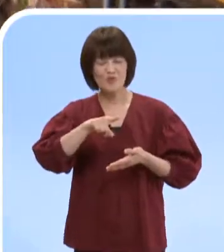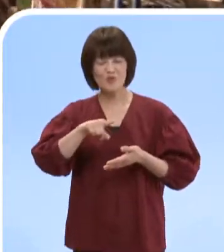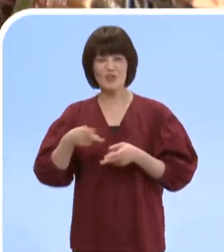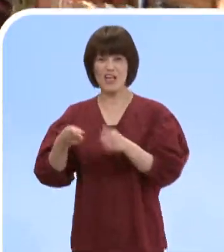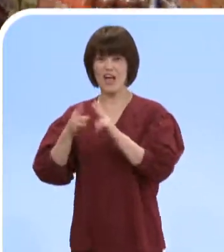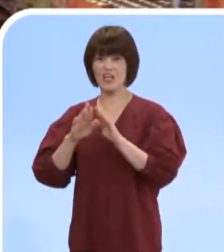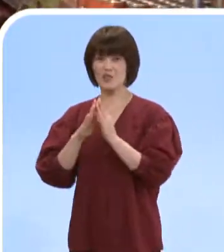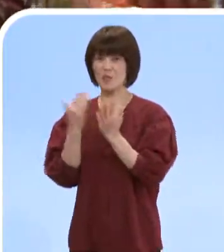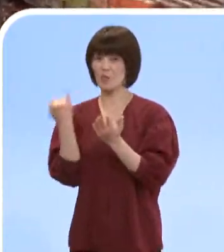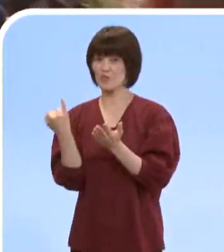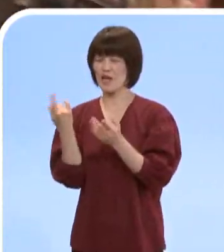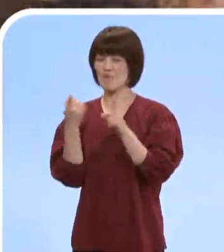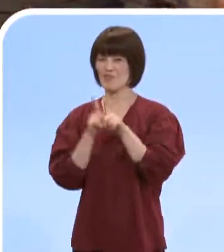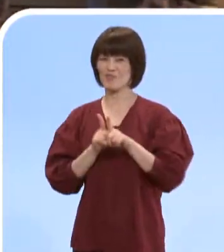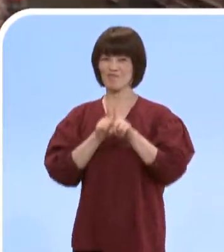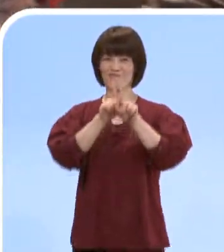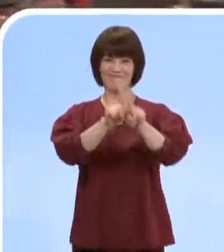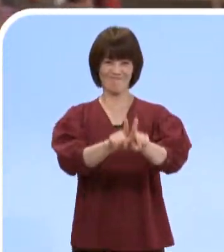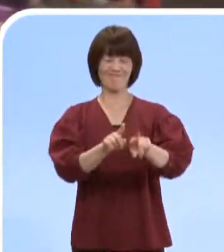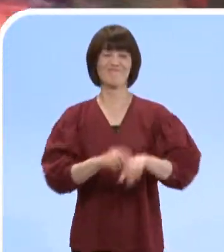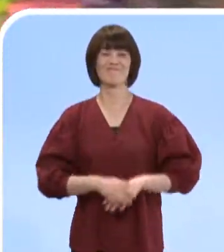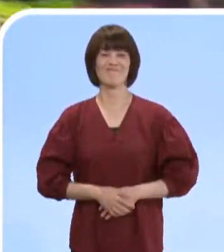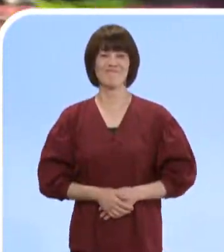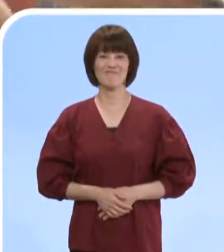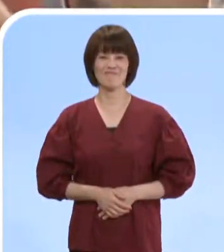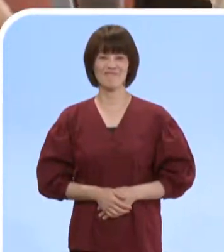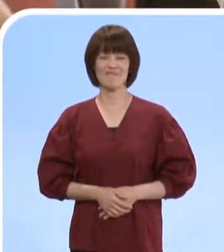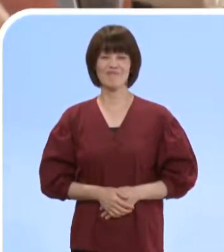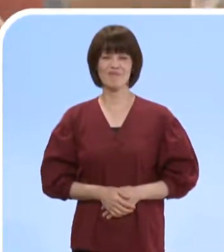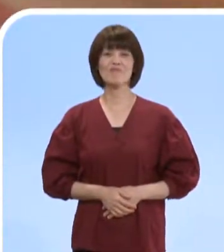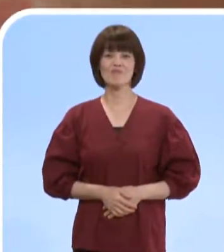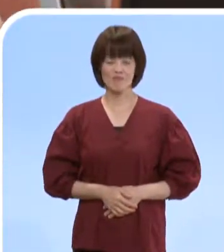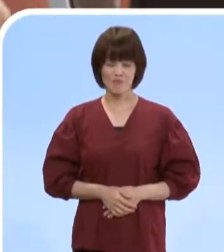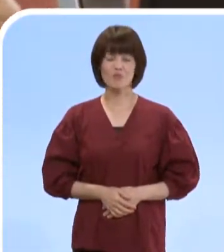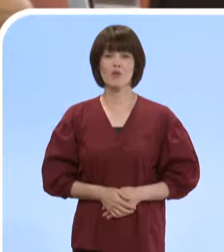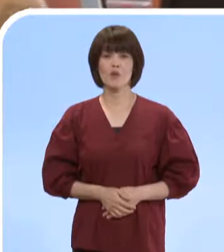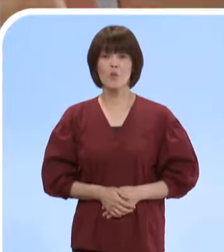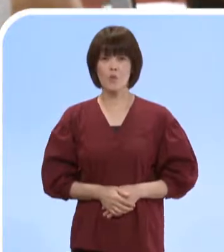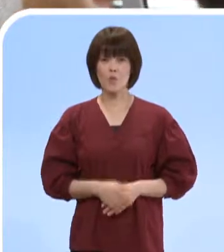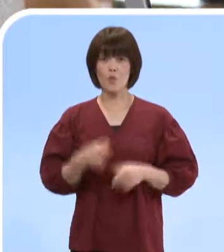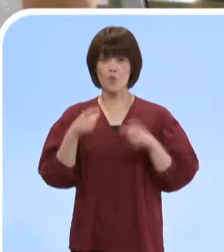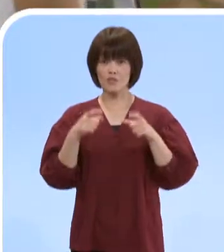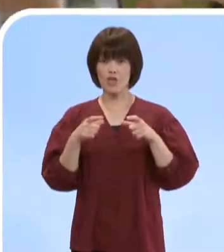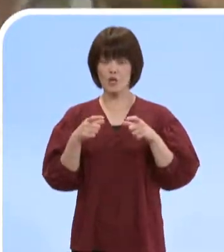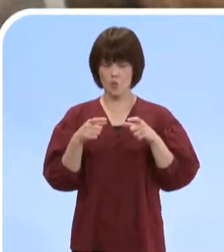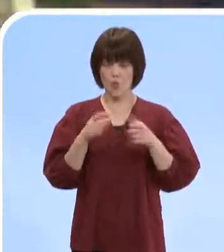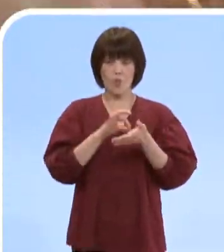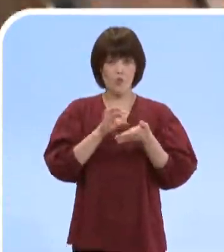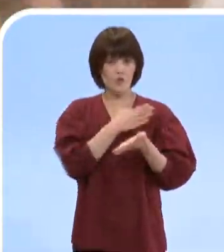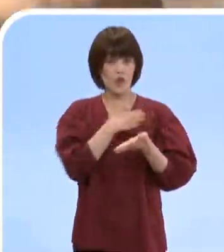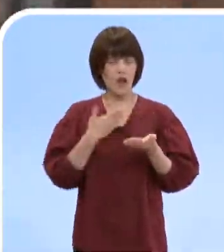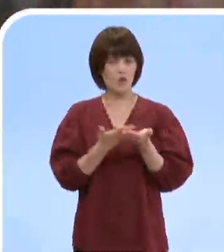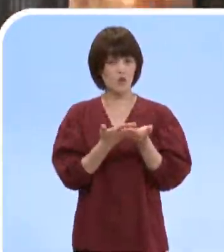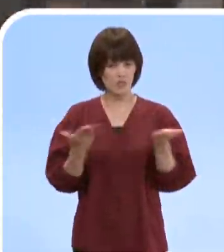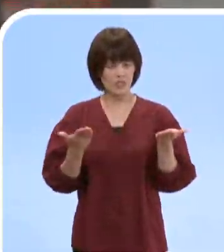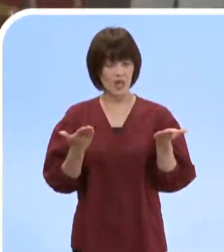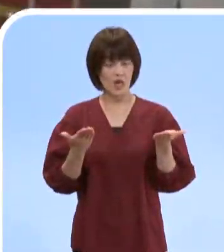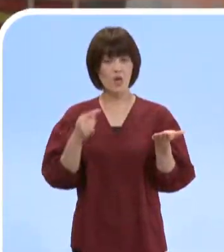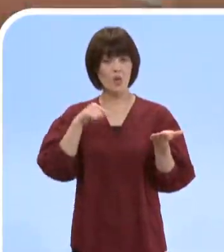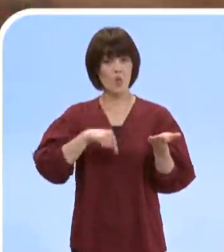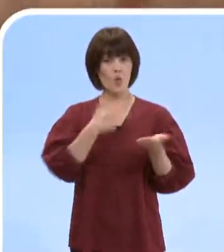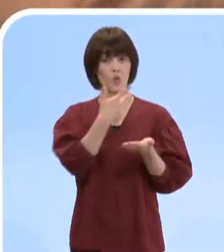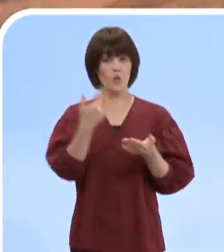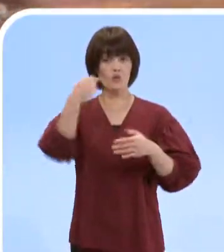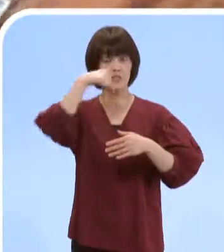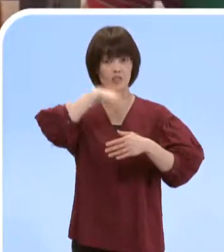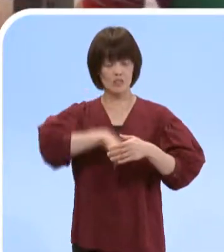というので橋本さんもついてきちゃいました。こちらのように里山券を使える登録店は